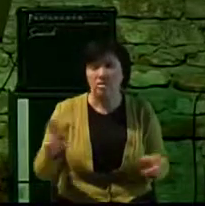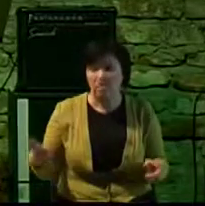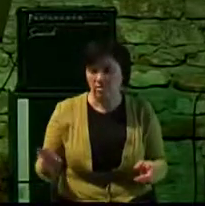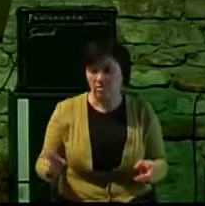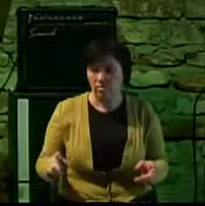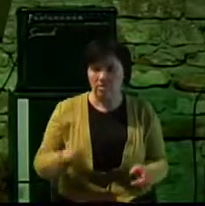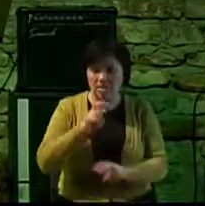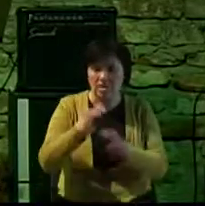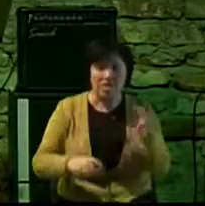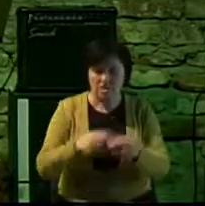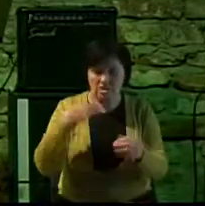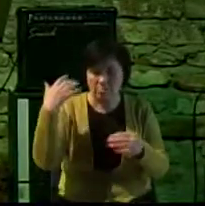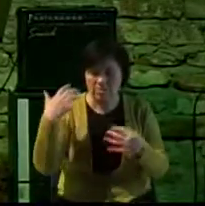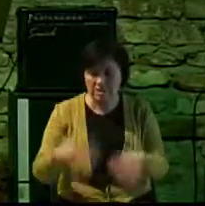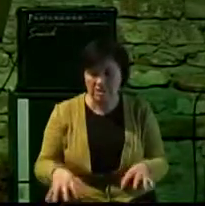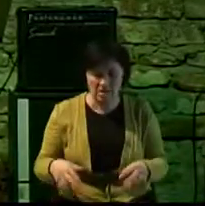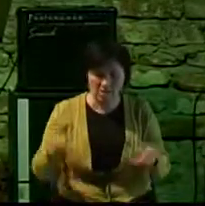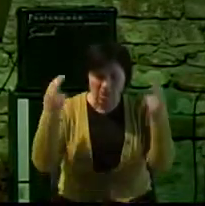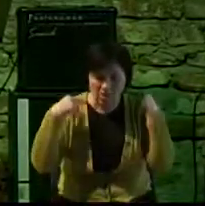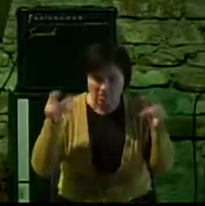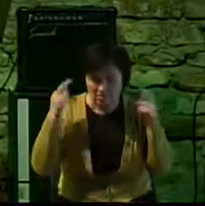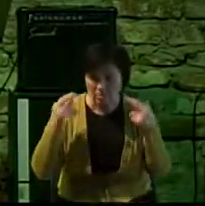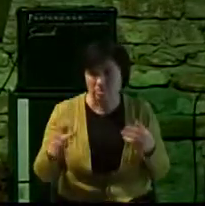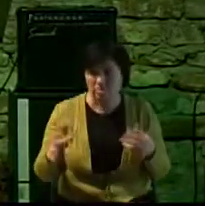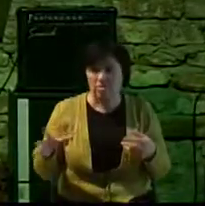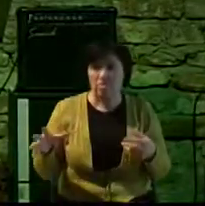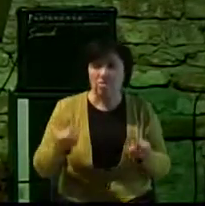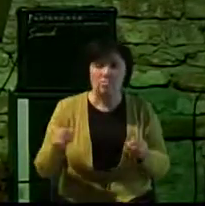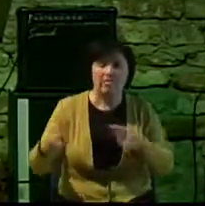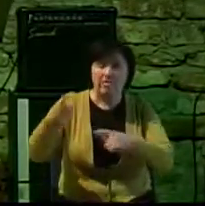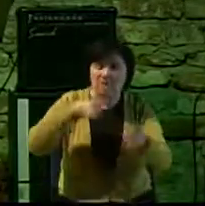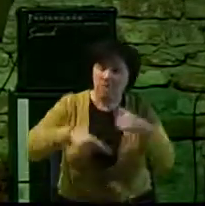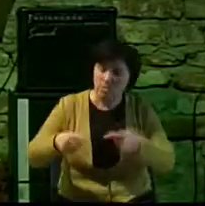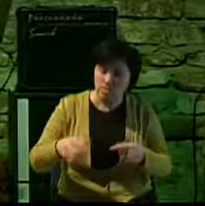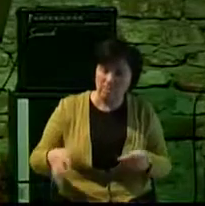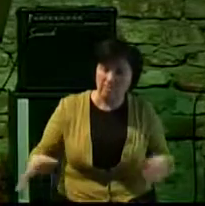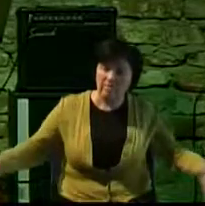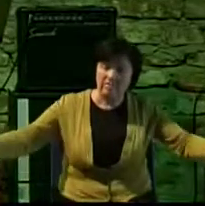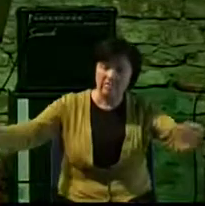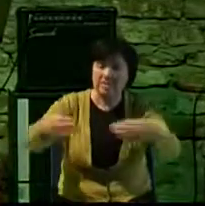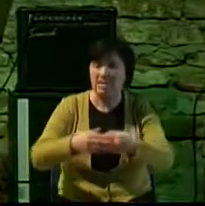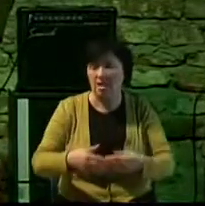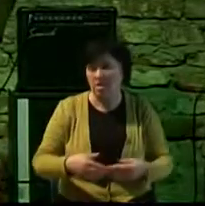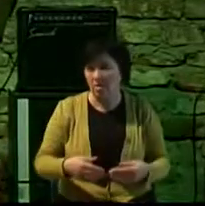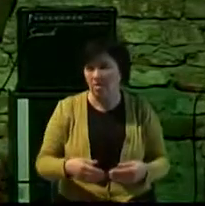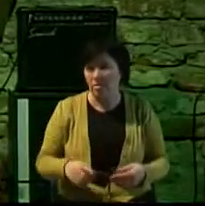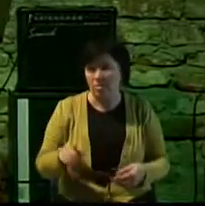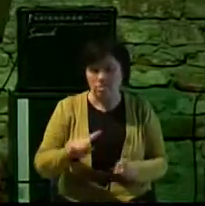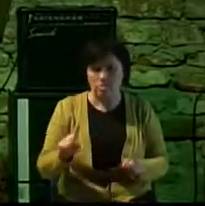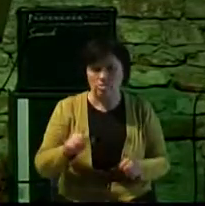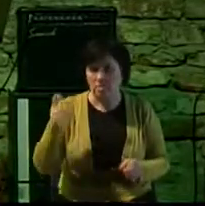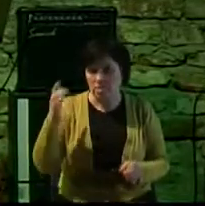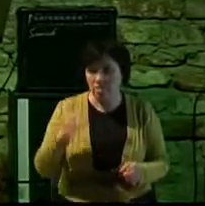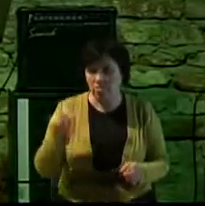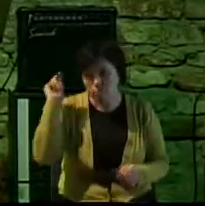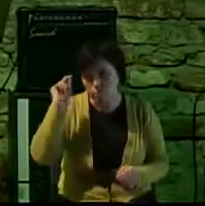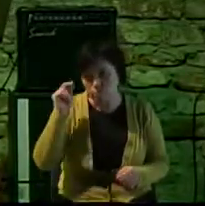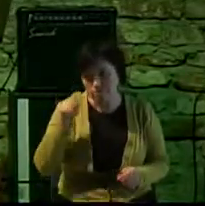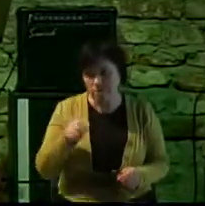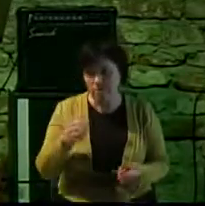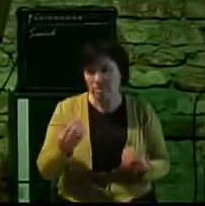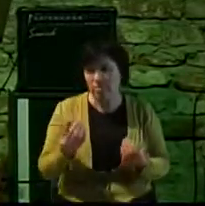ищет потерянную и со своей стороны делает все, чтобы возвратить ее обратно в стадо. И поэтому то, о чем здесь Господь учит